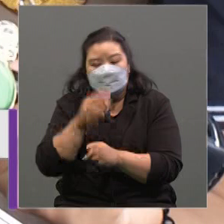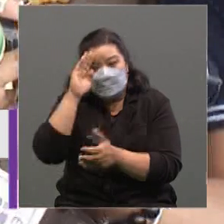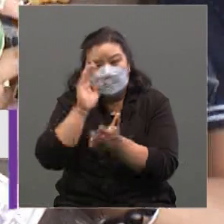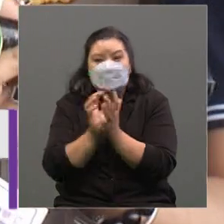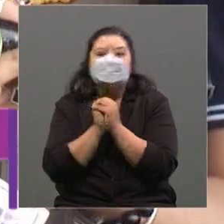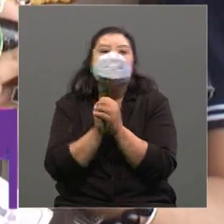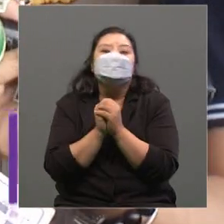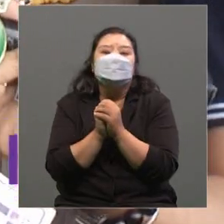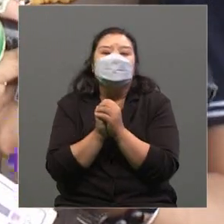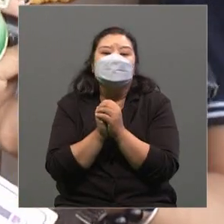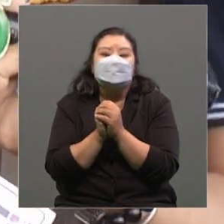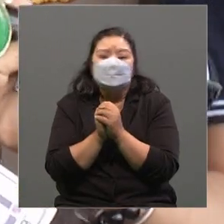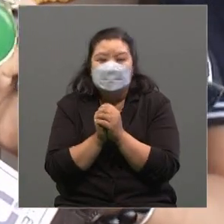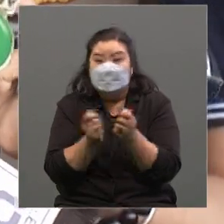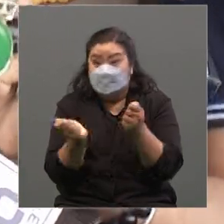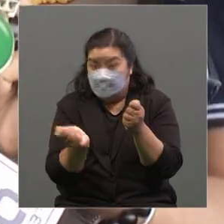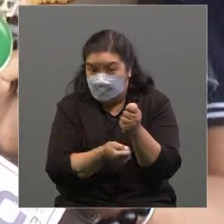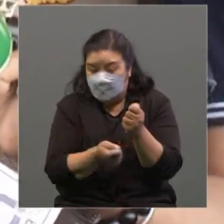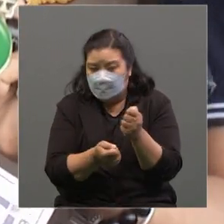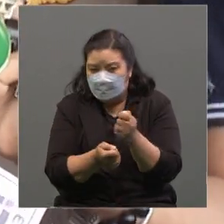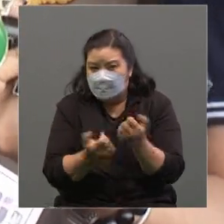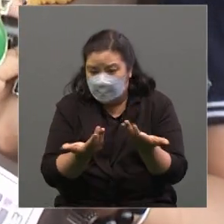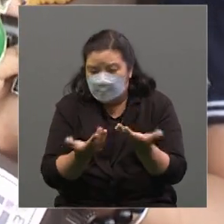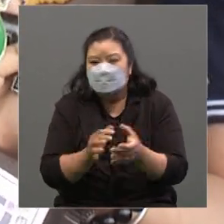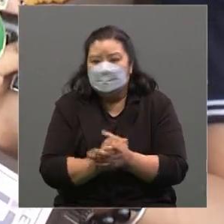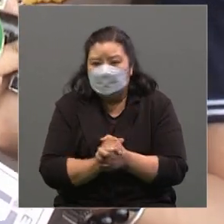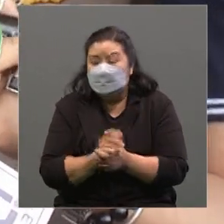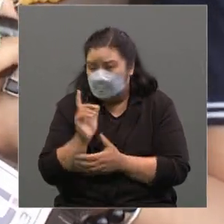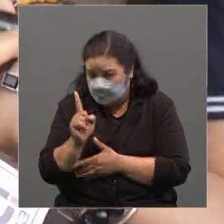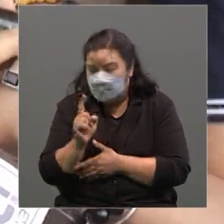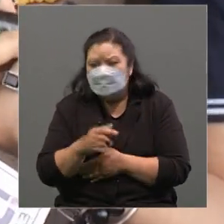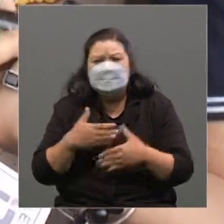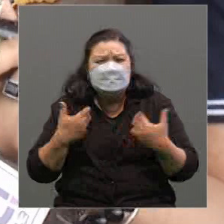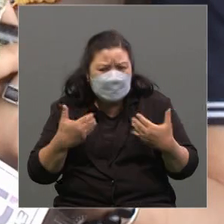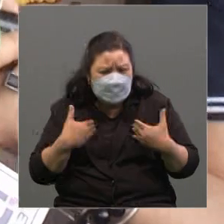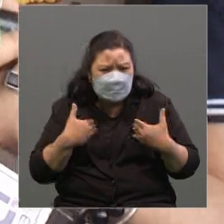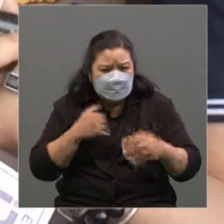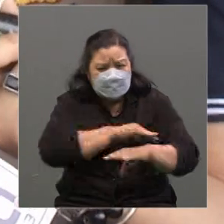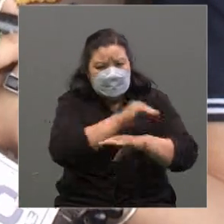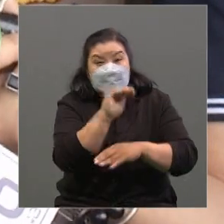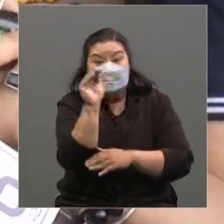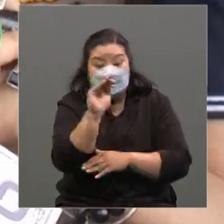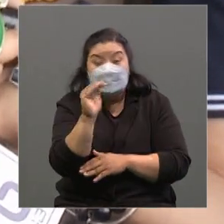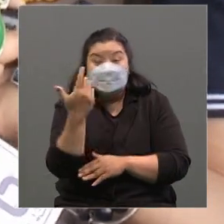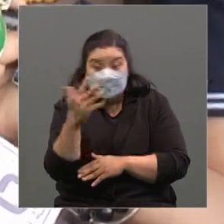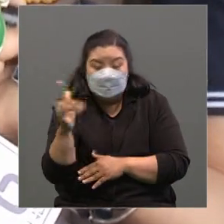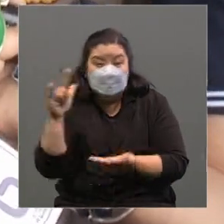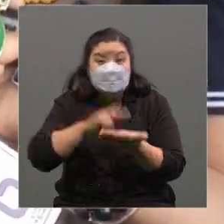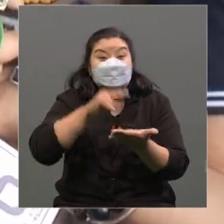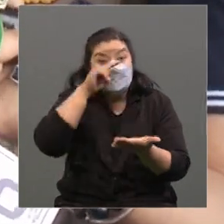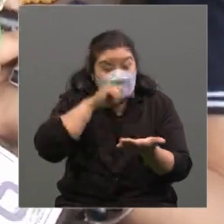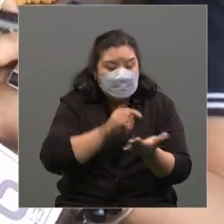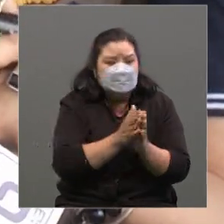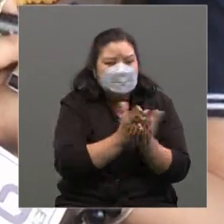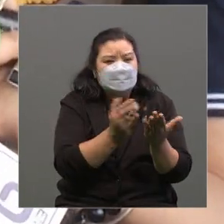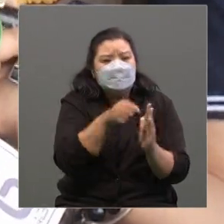งโทษคนจีนที่มาเมืองไทยเนี่ยเขาเรียกว่าสามารถมาเอาวีซ่าที่สนามบินได้เรียกว่าวีซ่าออนอะไรเวลเนี่ยมันก็คือเพื่อ